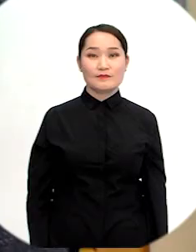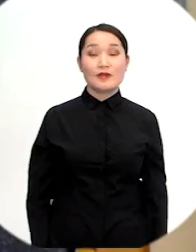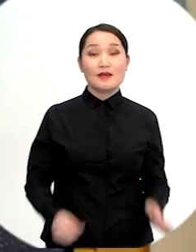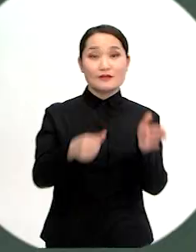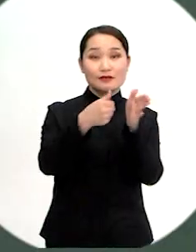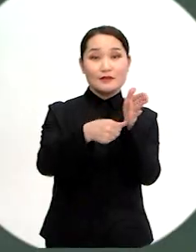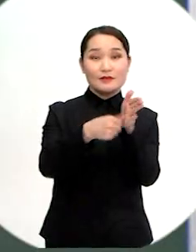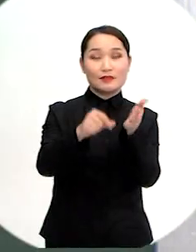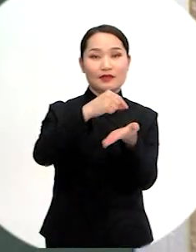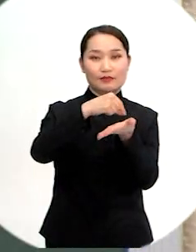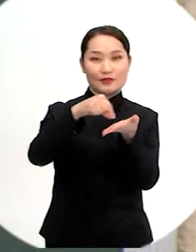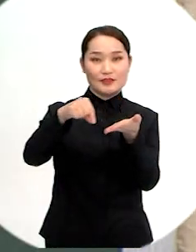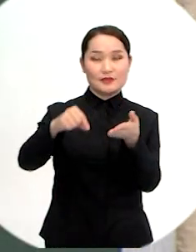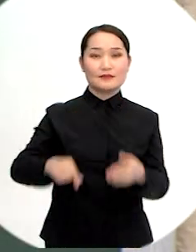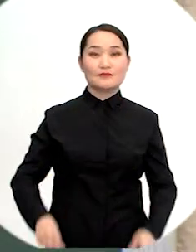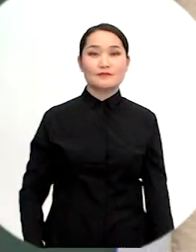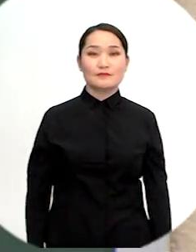дэвтэртээ биццгээе.